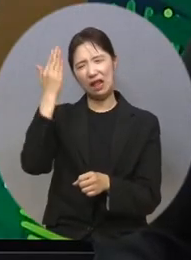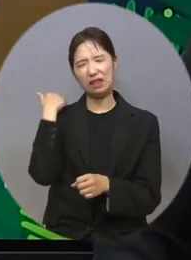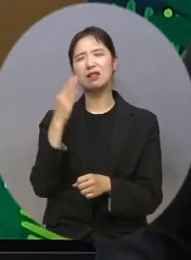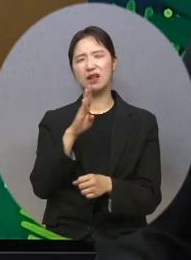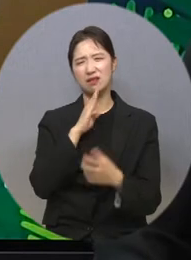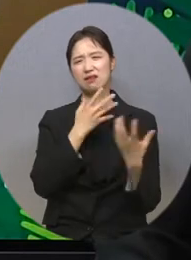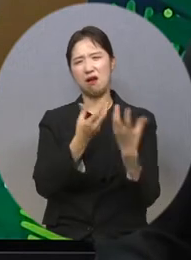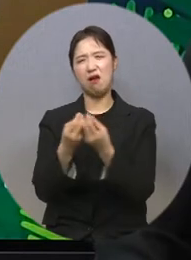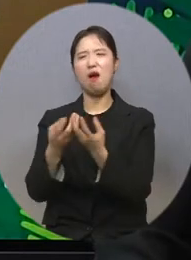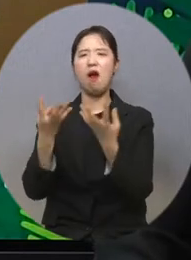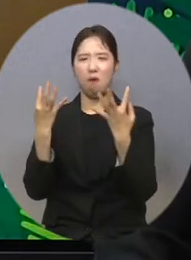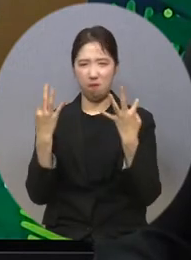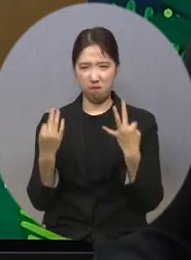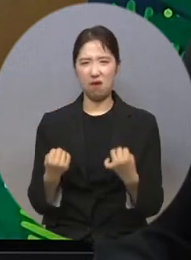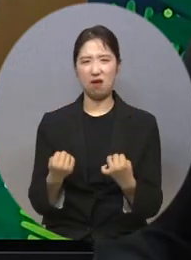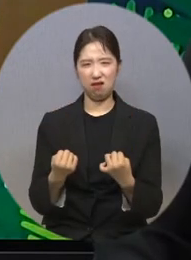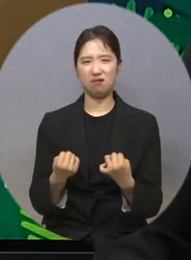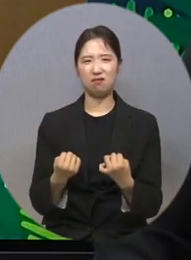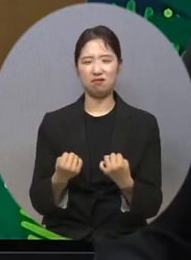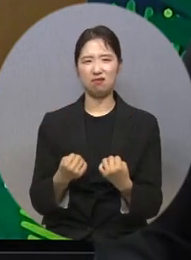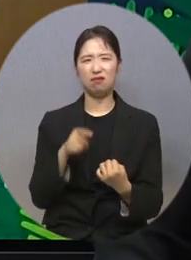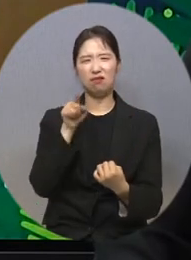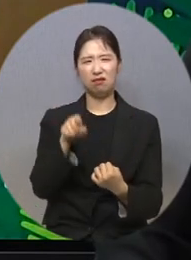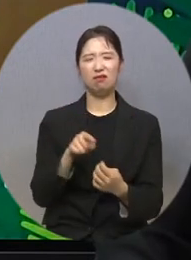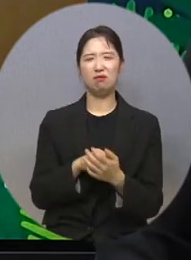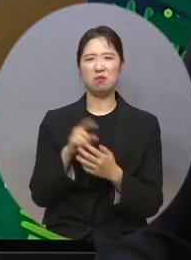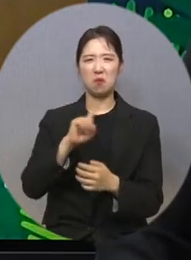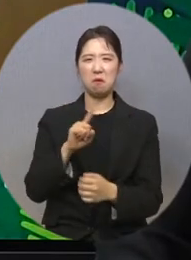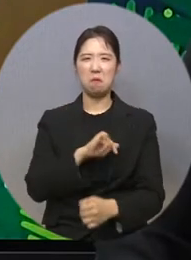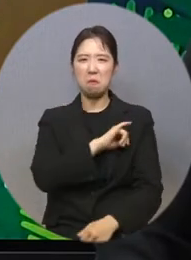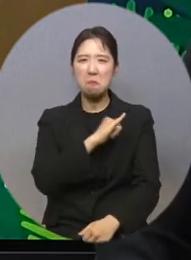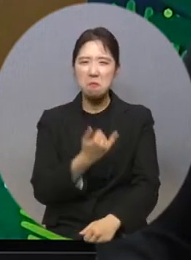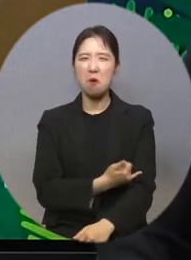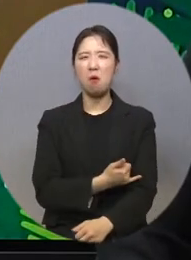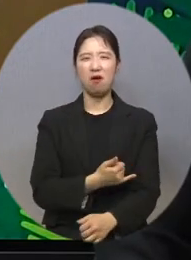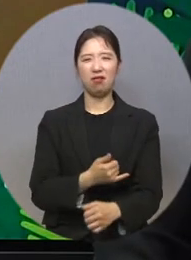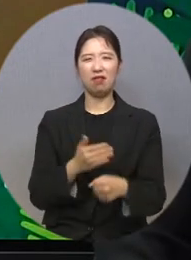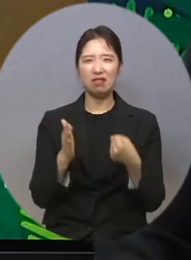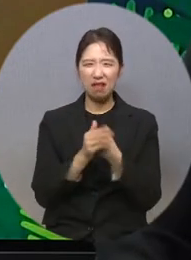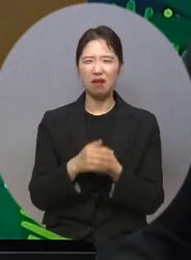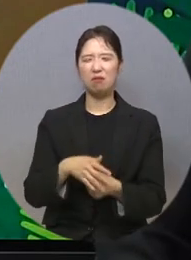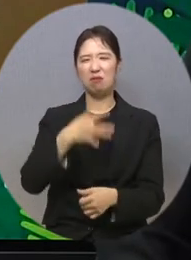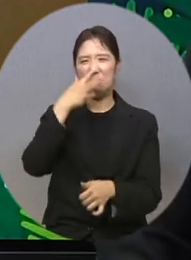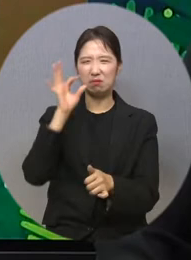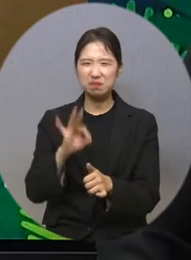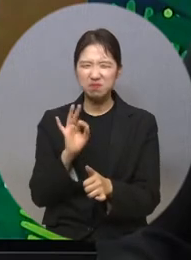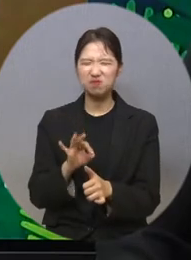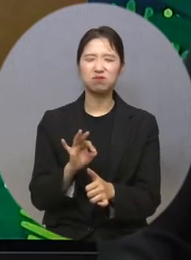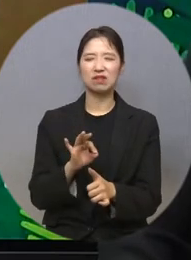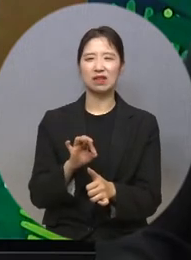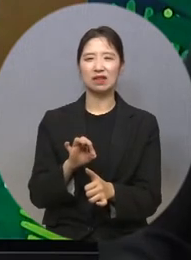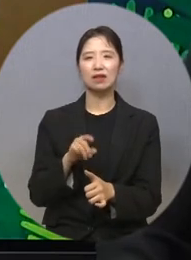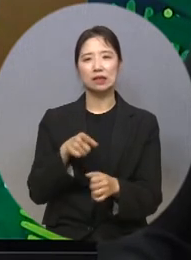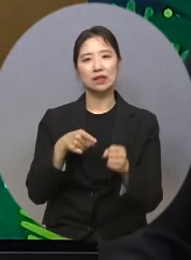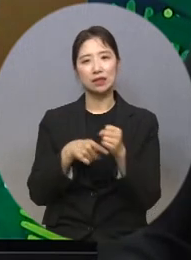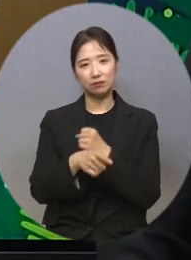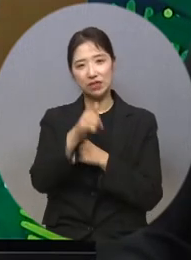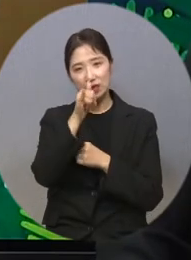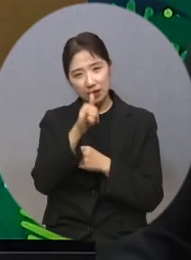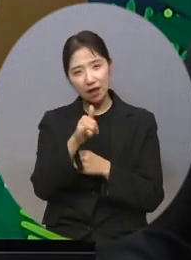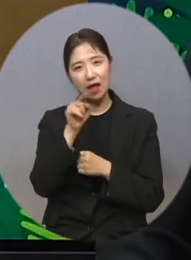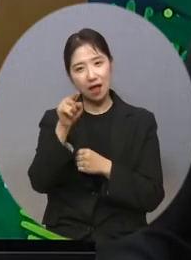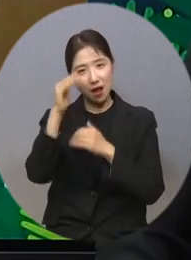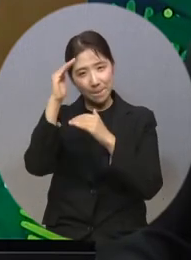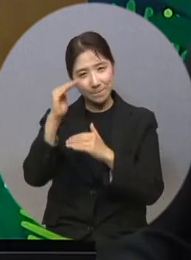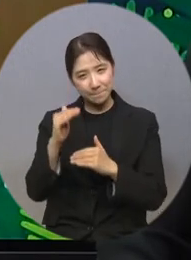있었고 알려내려고 하고 그런 것들이 뭐 권리나 인권 또 이런 비하 여러 가지의 의미가 있다 이런